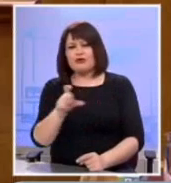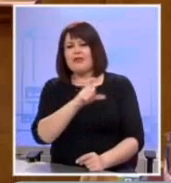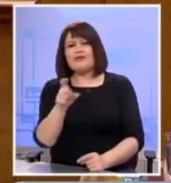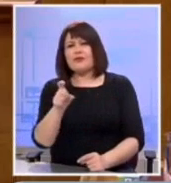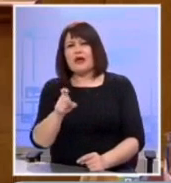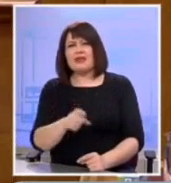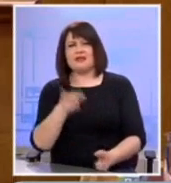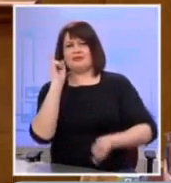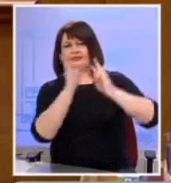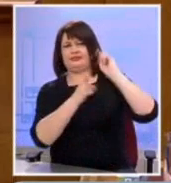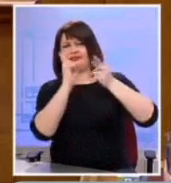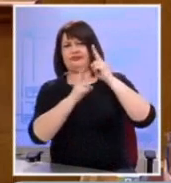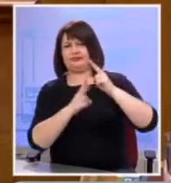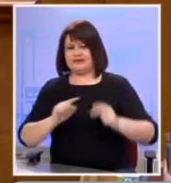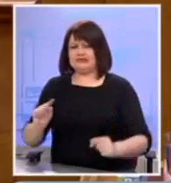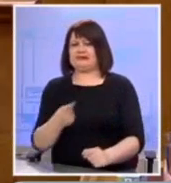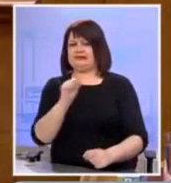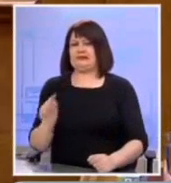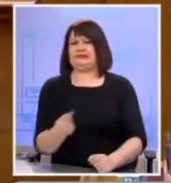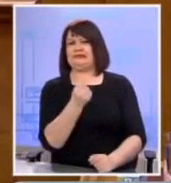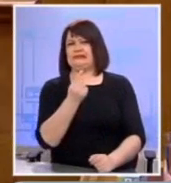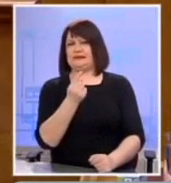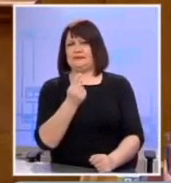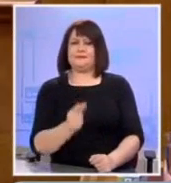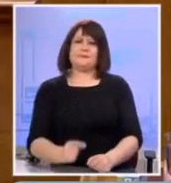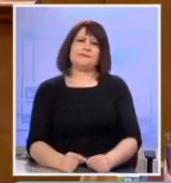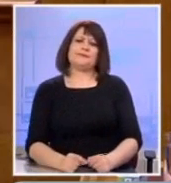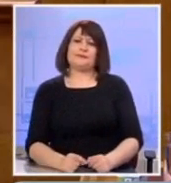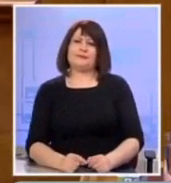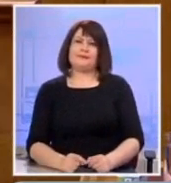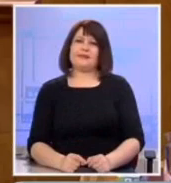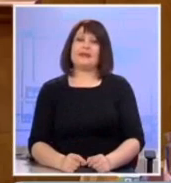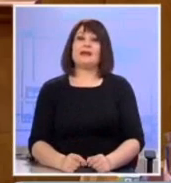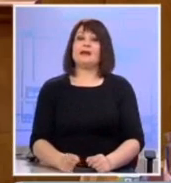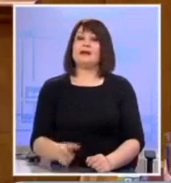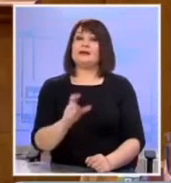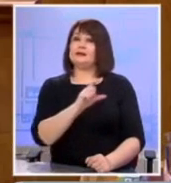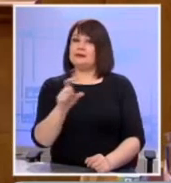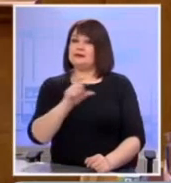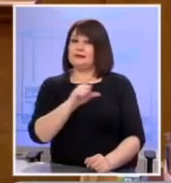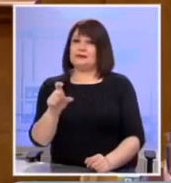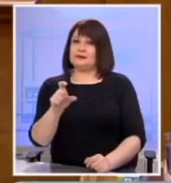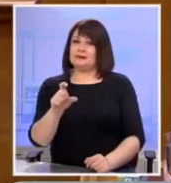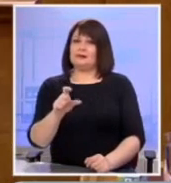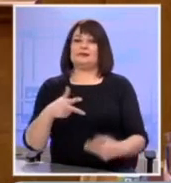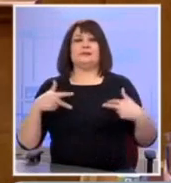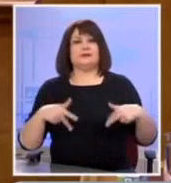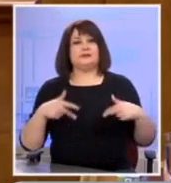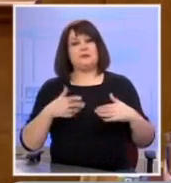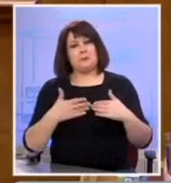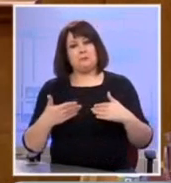από το μακρύ σας χέρι που είχα πει και την άλλη φορά, κάθε εβδομάδα από τα μέλη της κυβέρνησης και τα